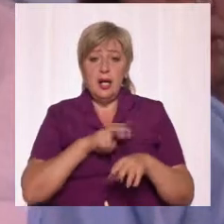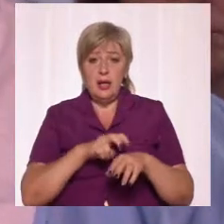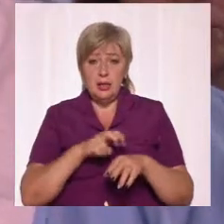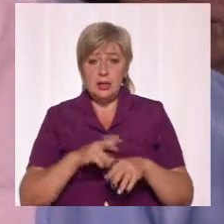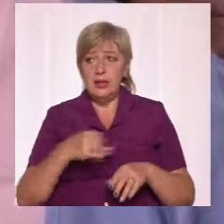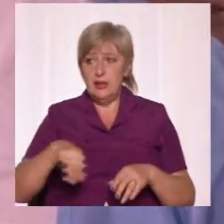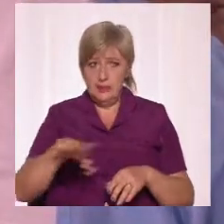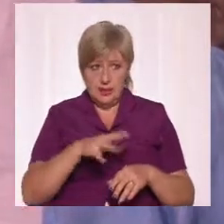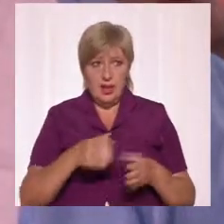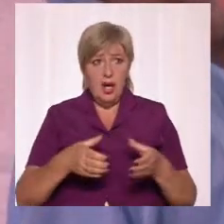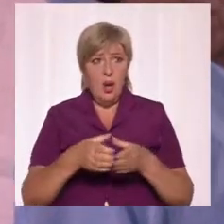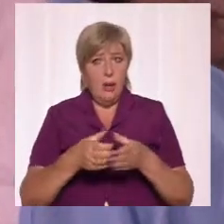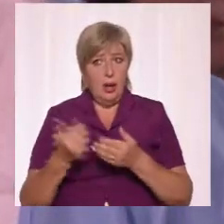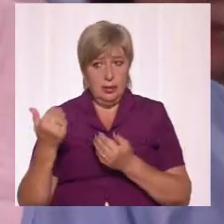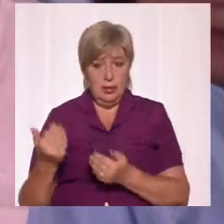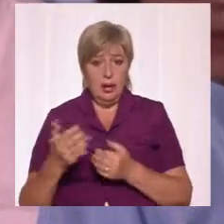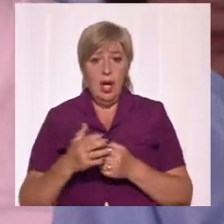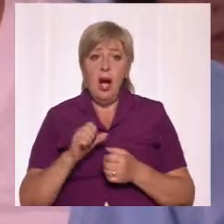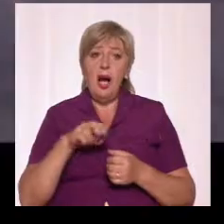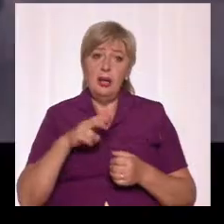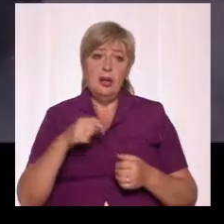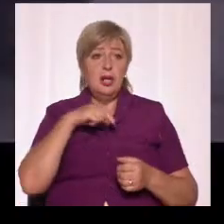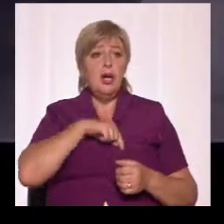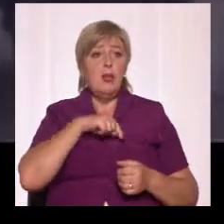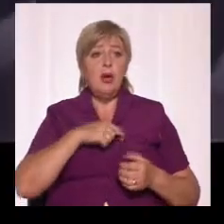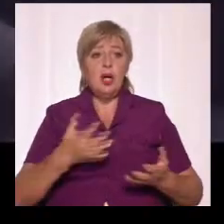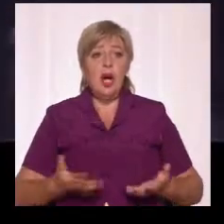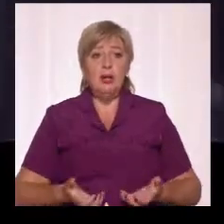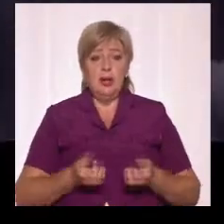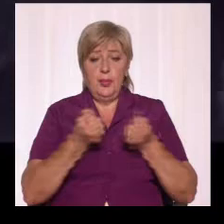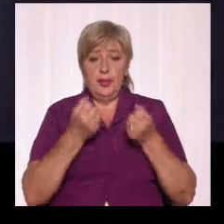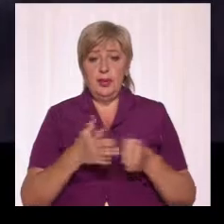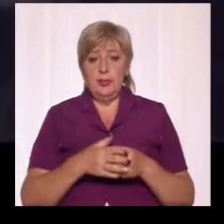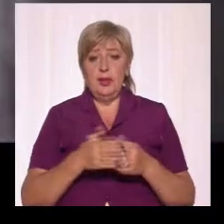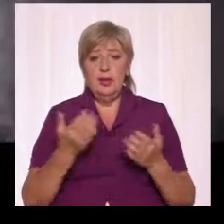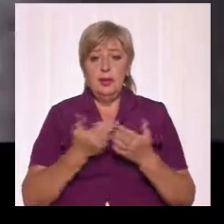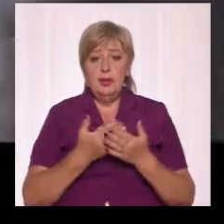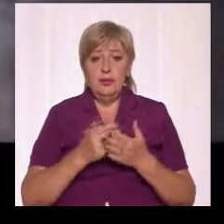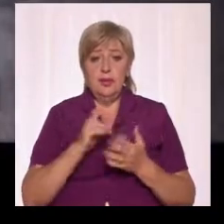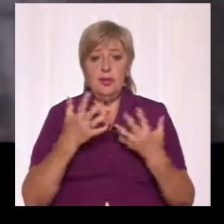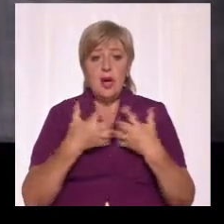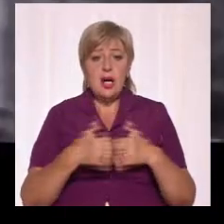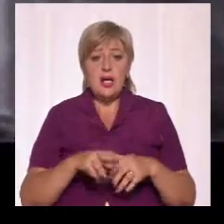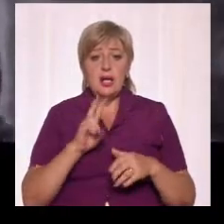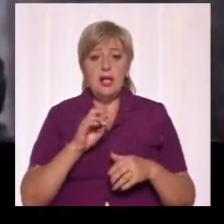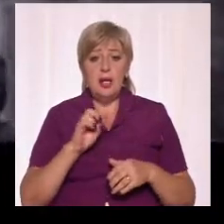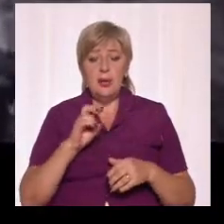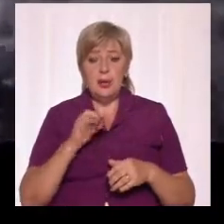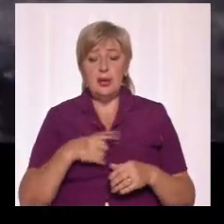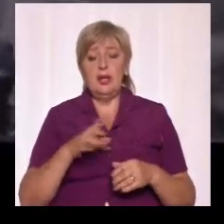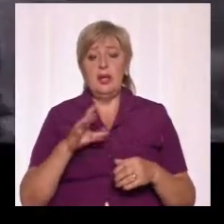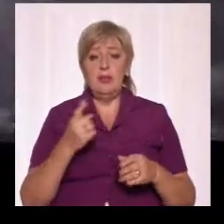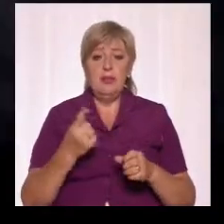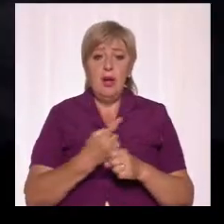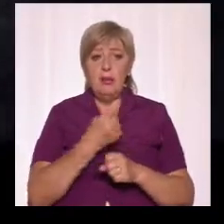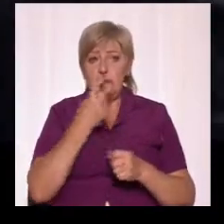його команда, але й моральна підтримка. Нагадаємо, прем'єра фільму «Кіборги» відбулася 6 грудня 2017